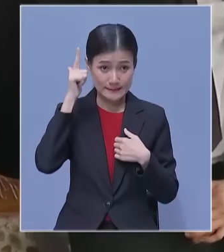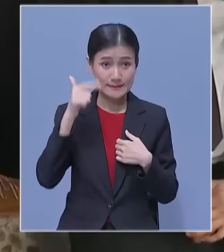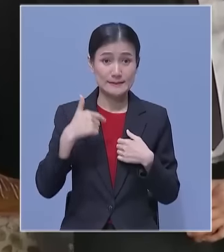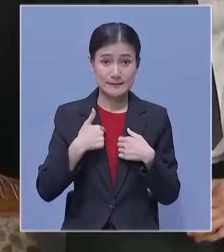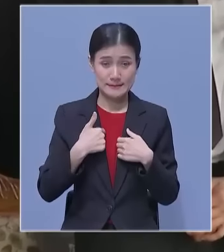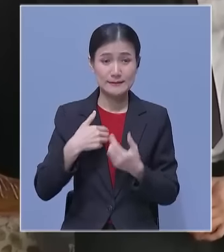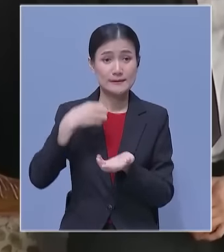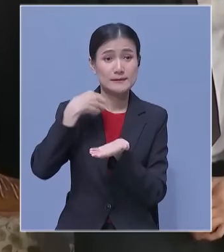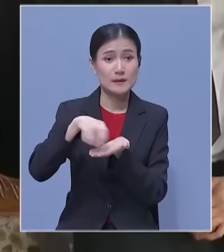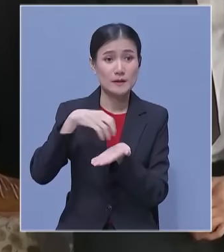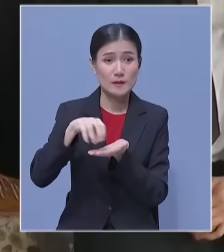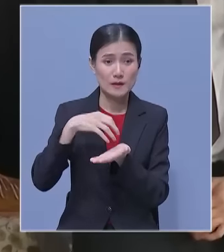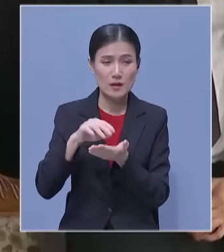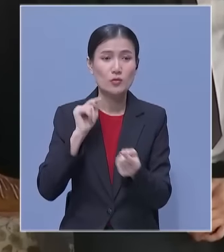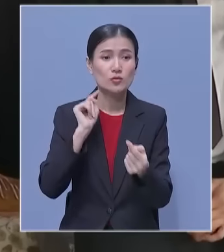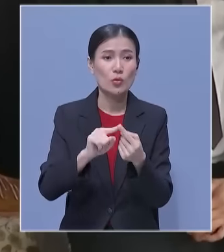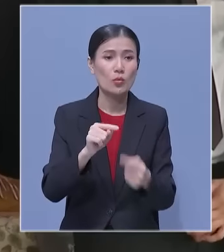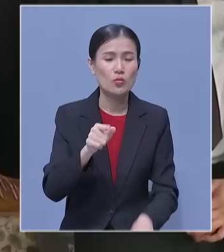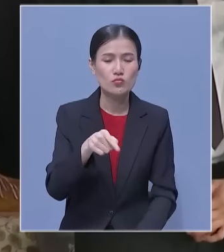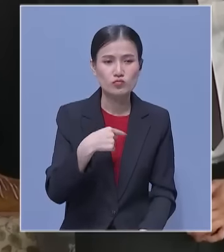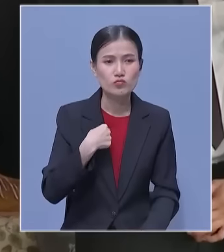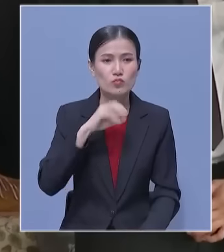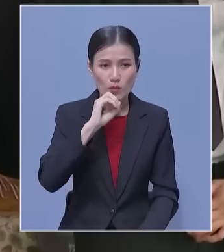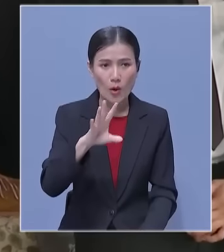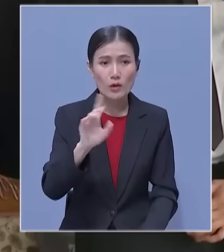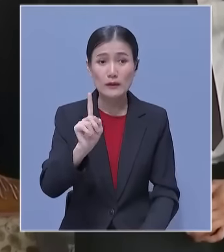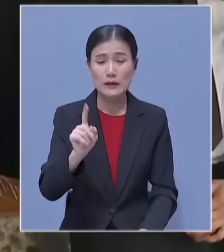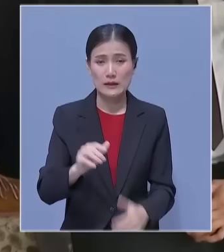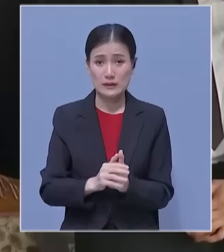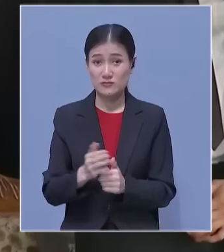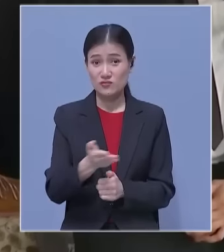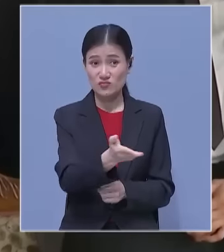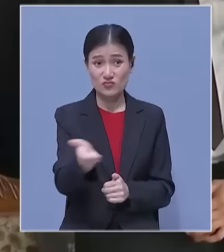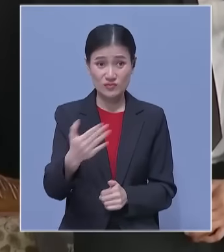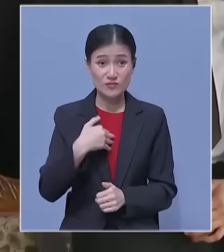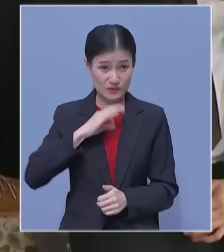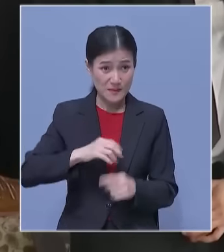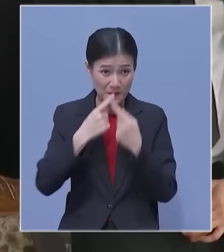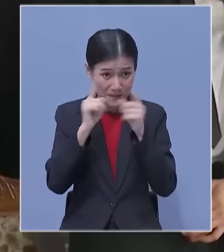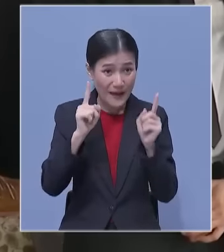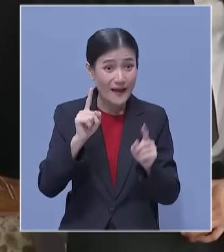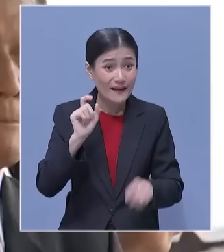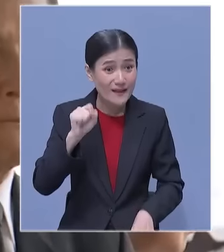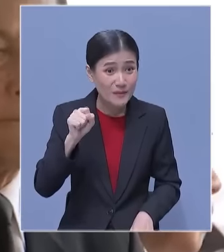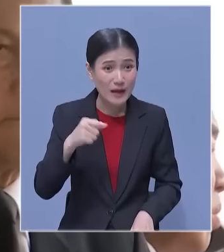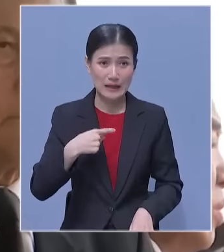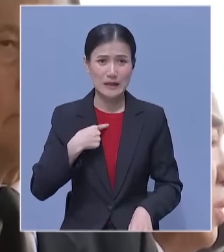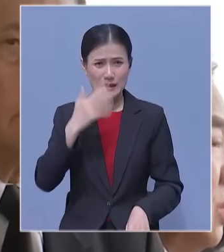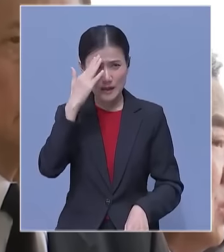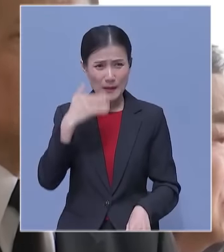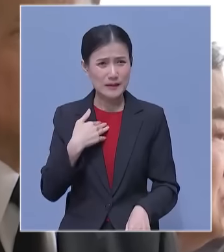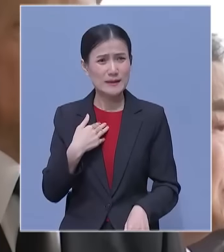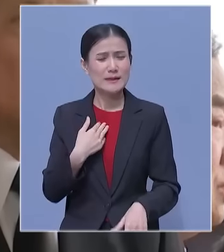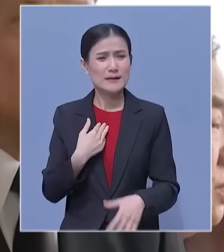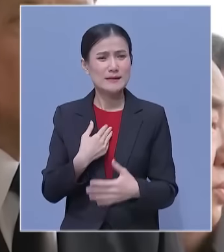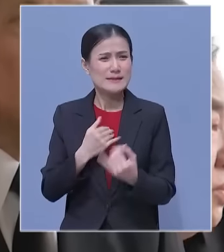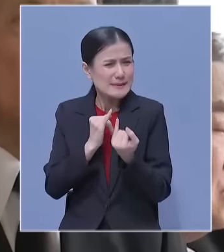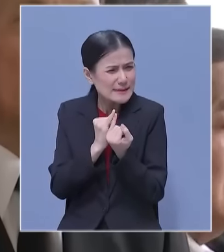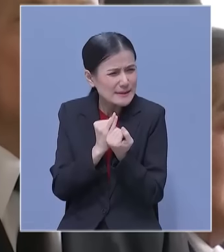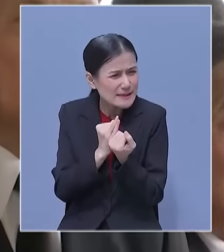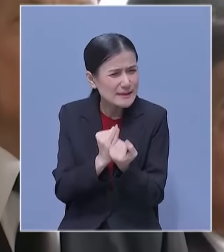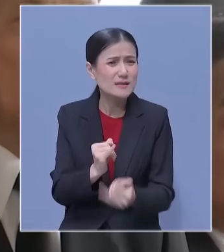าวถึงนายวิชัยเป็นครั้งสุดท้ายด้วยบอกว่าหลายคนเนี่ยคงจะแปลกใจว่าทำไมตนเองถึงผูกพันกับนายวิชัยมากขนาด